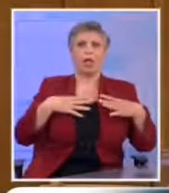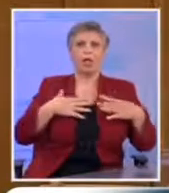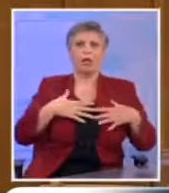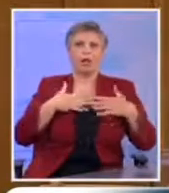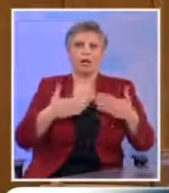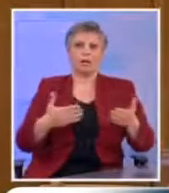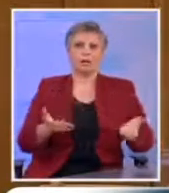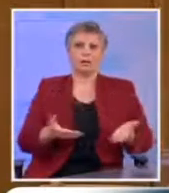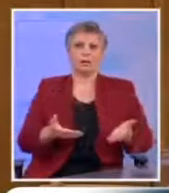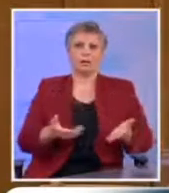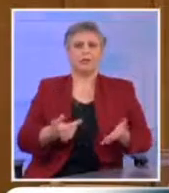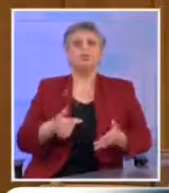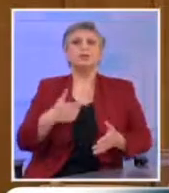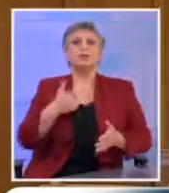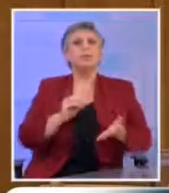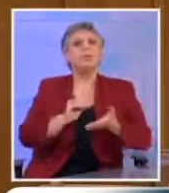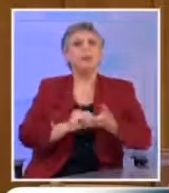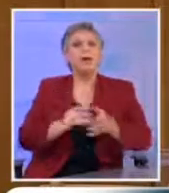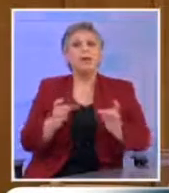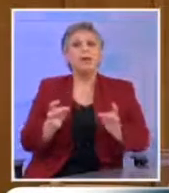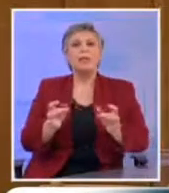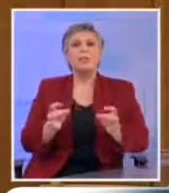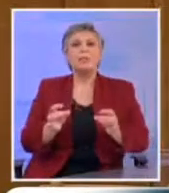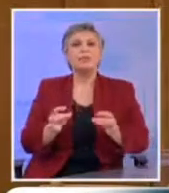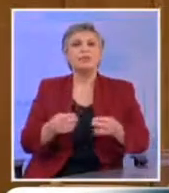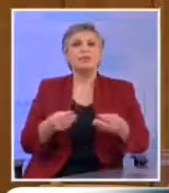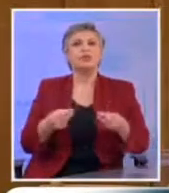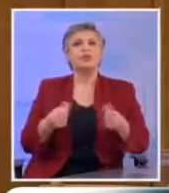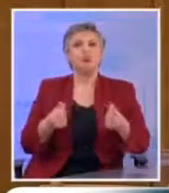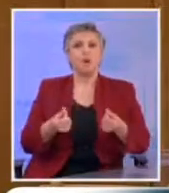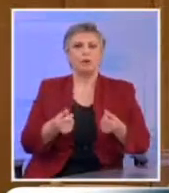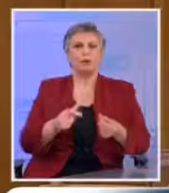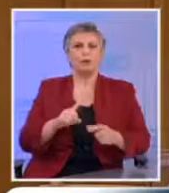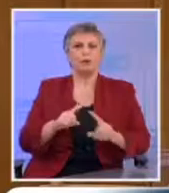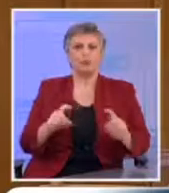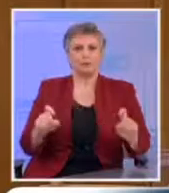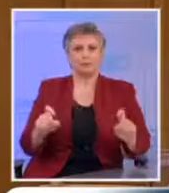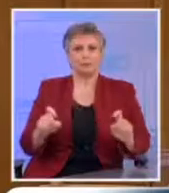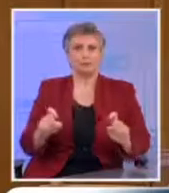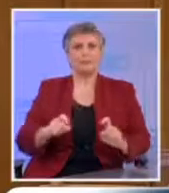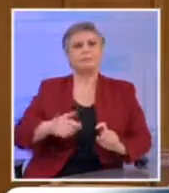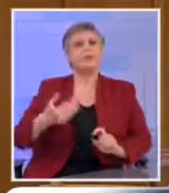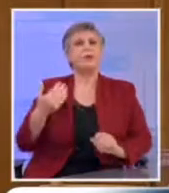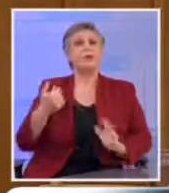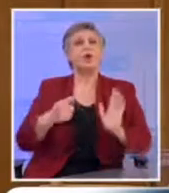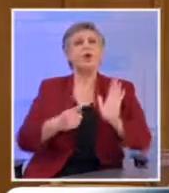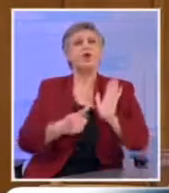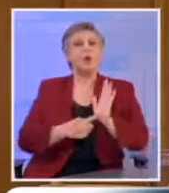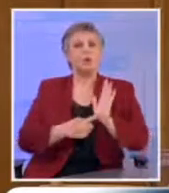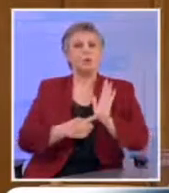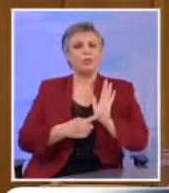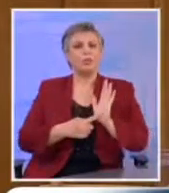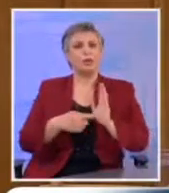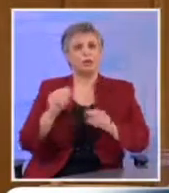Προβλέπει ρυθμίσεις για την ευνοϊκότερη εφαρμογή του νόμου που ψηφίσαμε σε αυτή τη Βουλή,